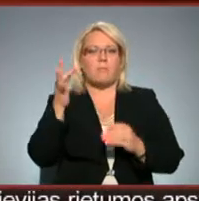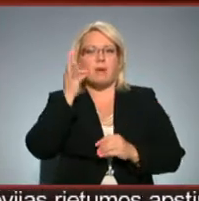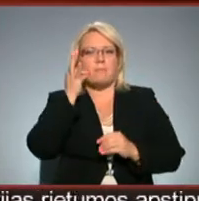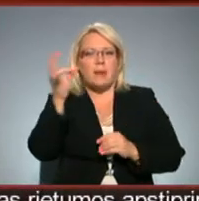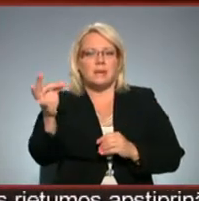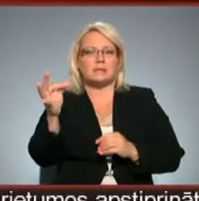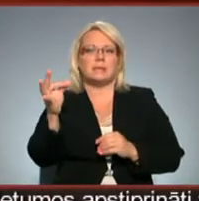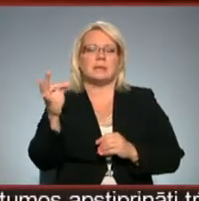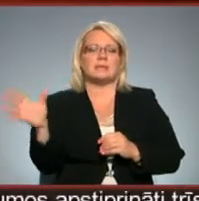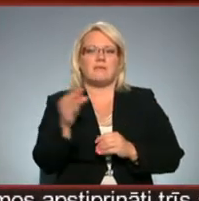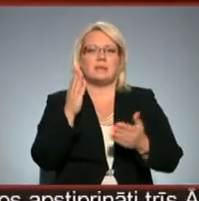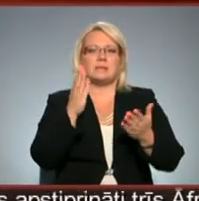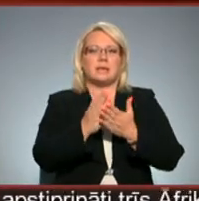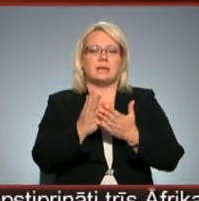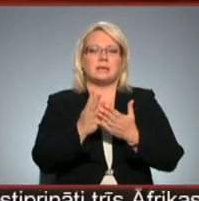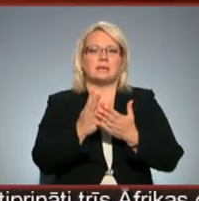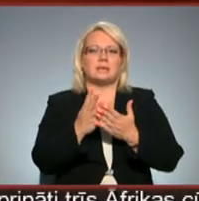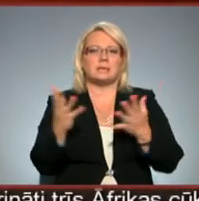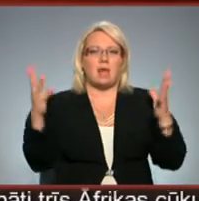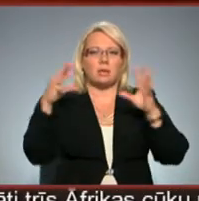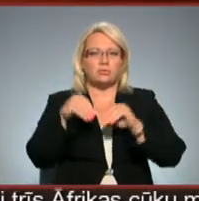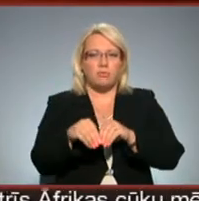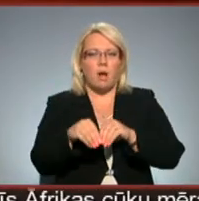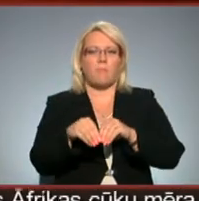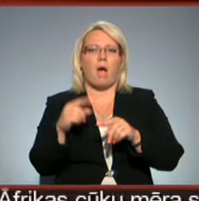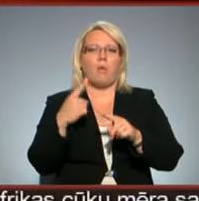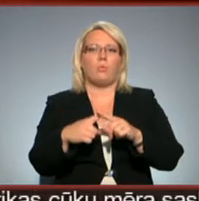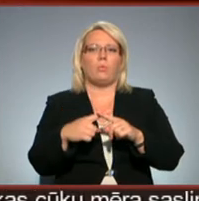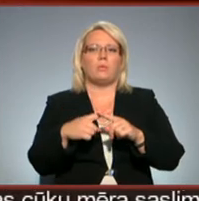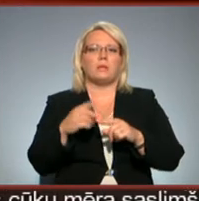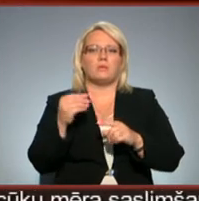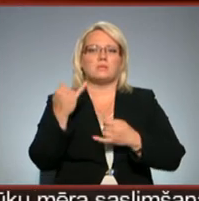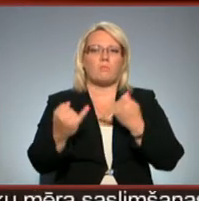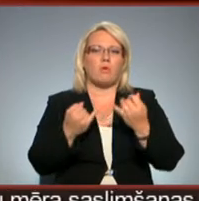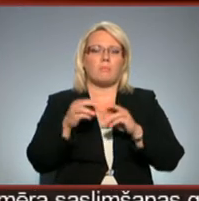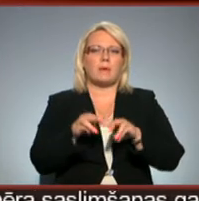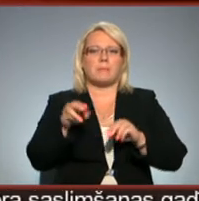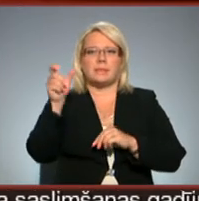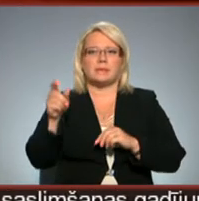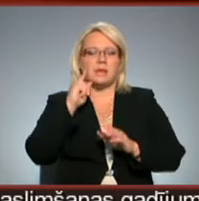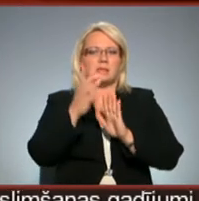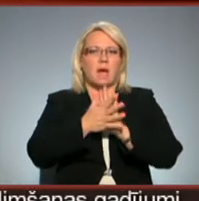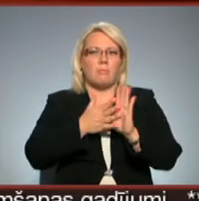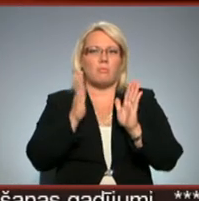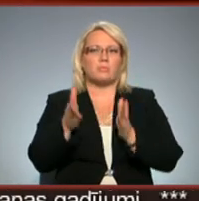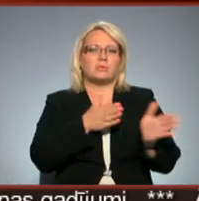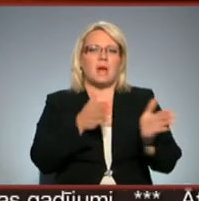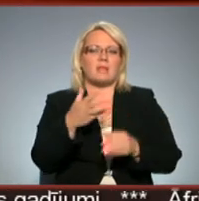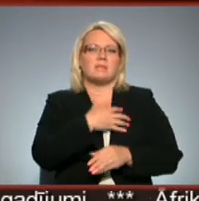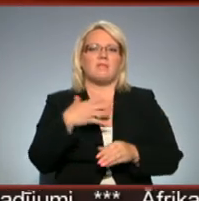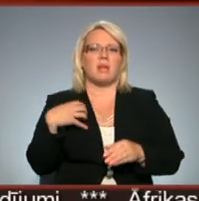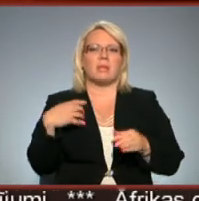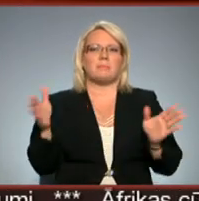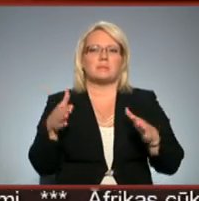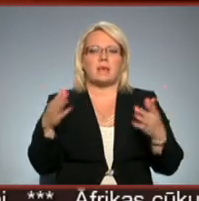tas tiks salikts kopā jau vismaz no zemkopības ministrs saprat, ka viņš būs gatavs valdības sēdē